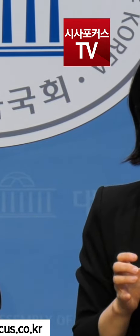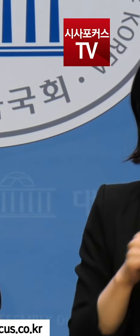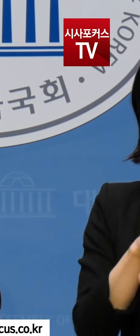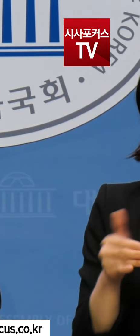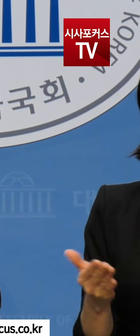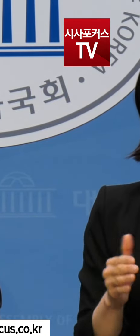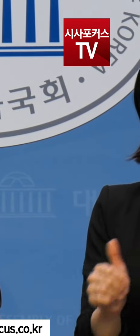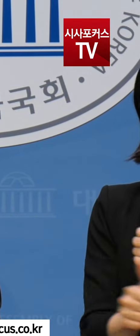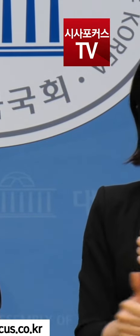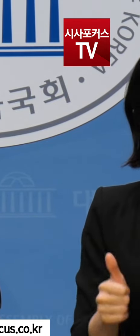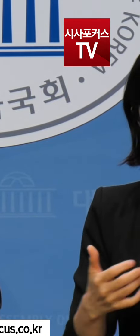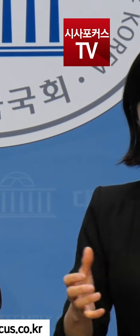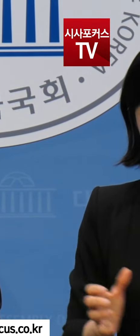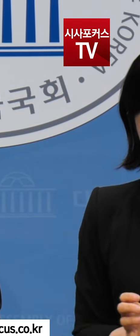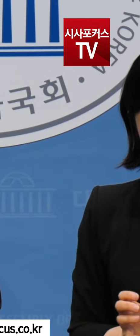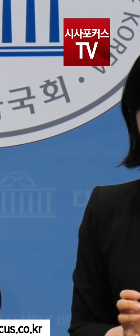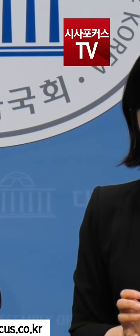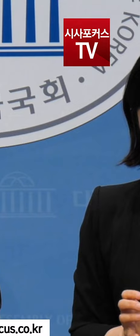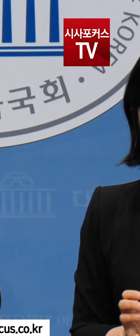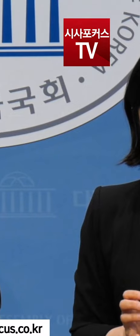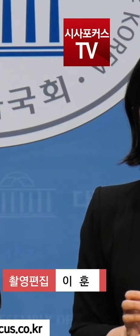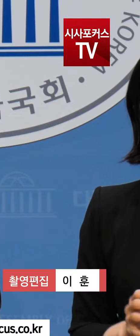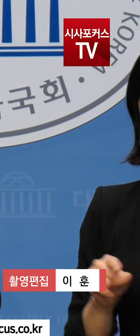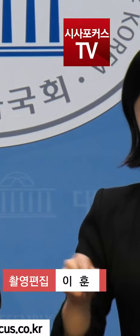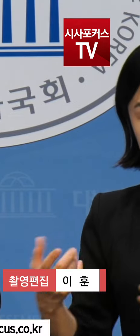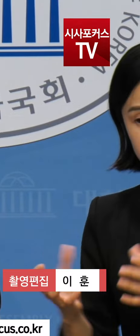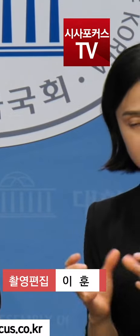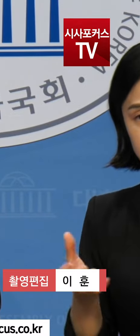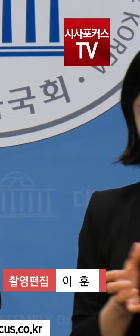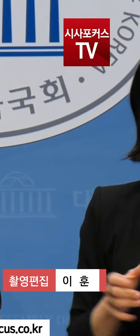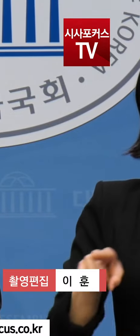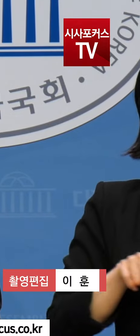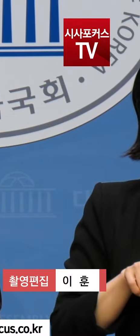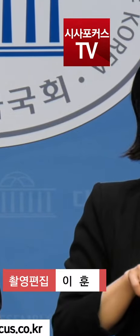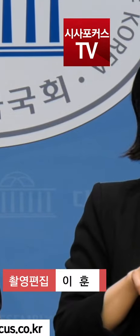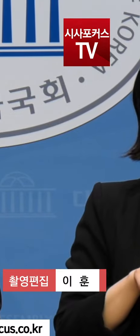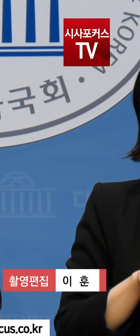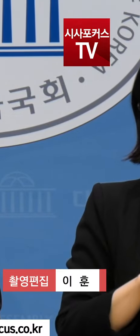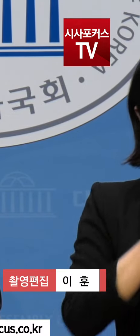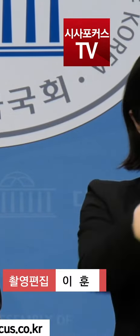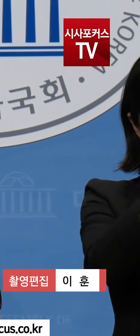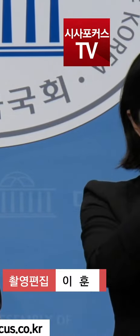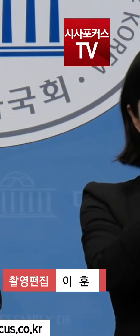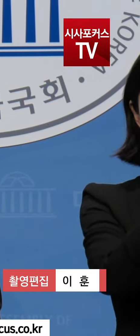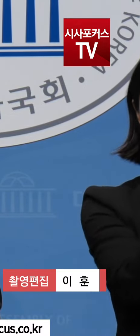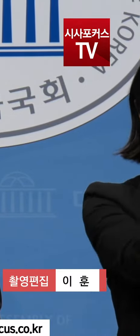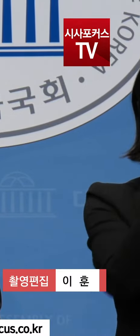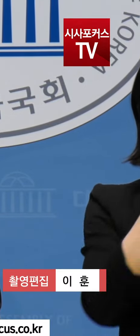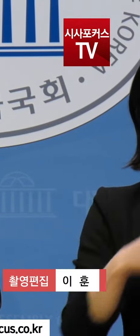위원 일동은 정부의 일회용품 정책 변경으로 인한 피해가 신속히 회복될